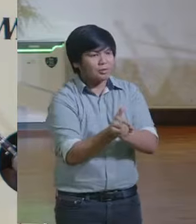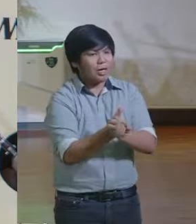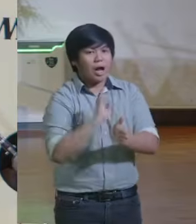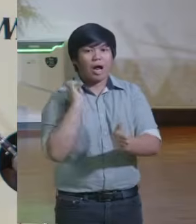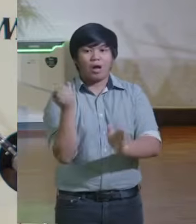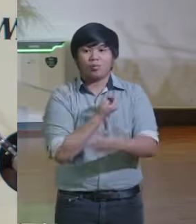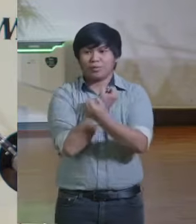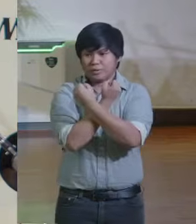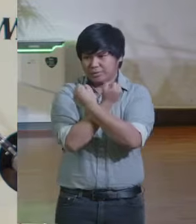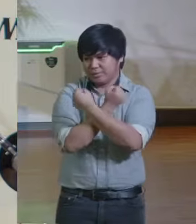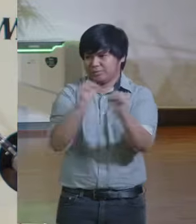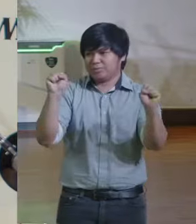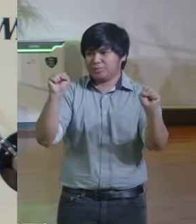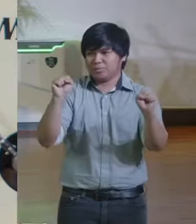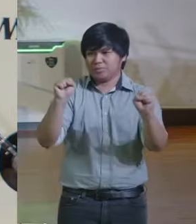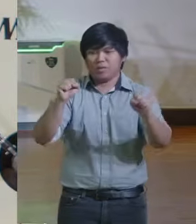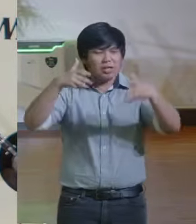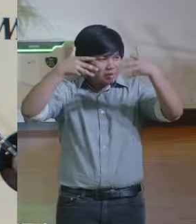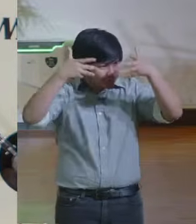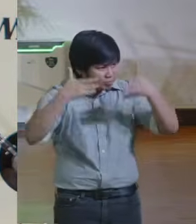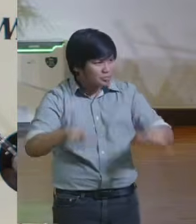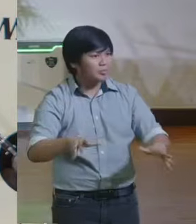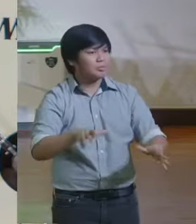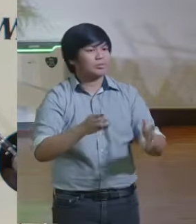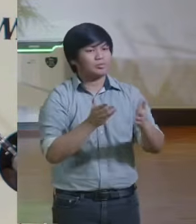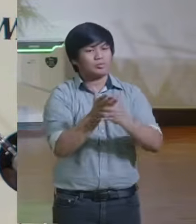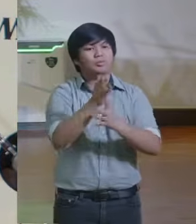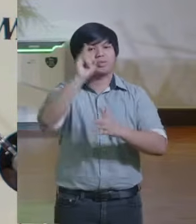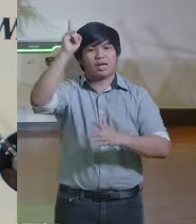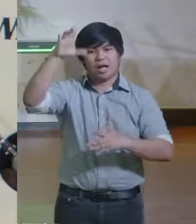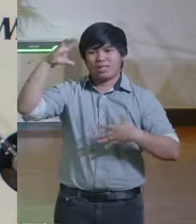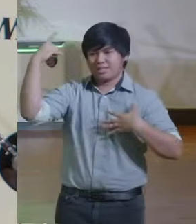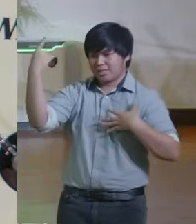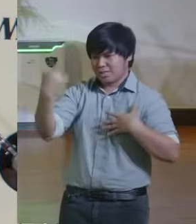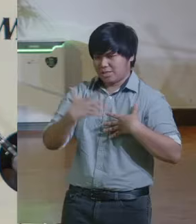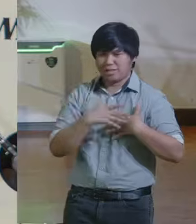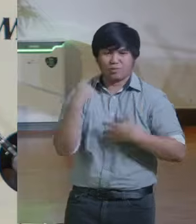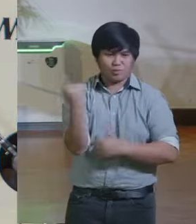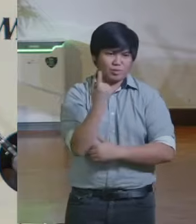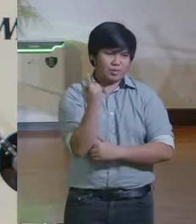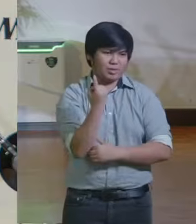ating kaligtasan ay sa pamamagitan ng grasya lamang.